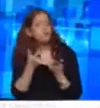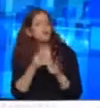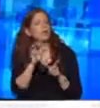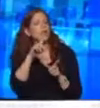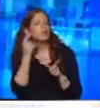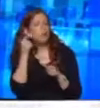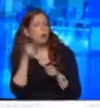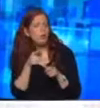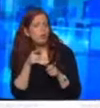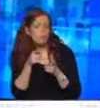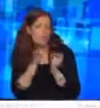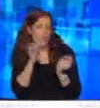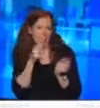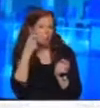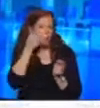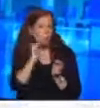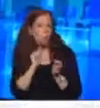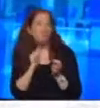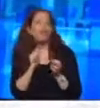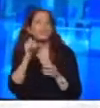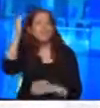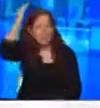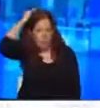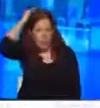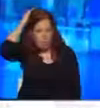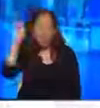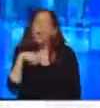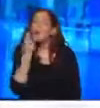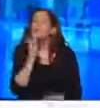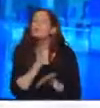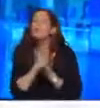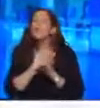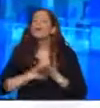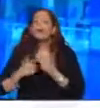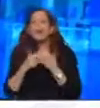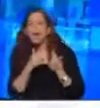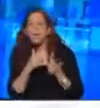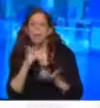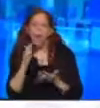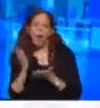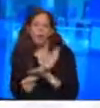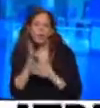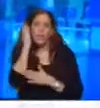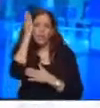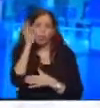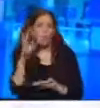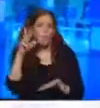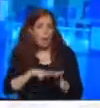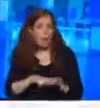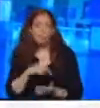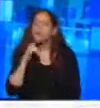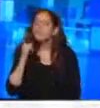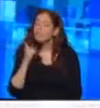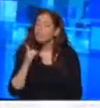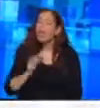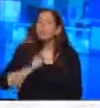היום את יושב ראש הבית היהודי השר נפתלי בנט אומר שהוא כבר רוצה להילחם בהחלטות העתידיות של בג"ץ. נכון, למעשה השר